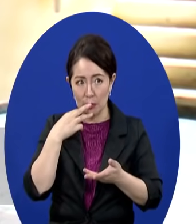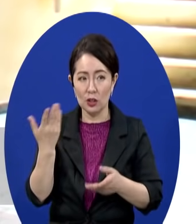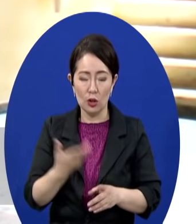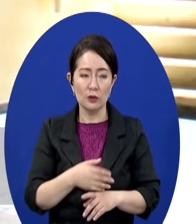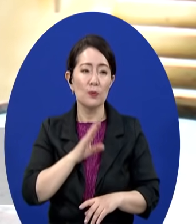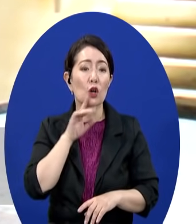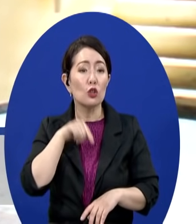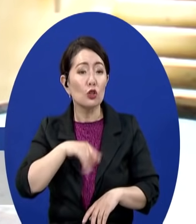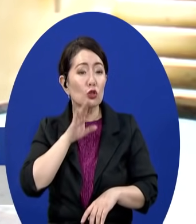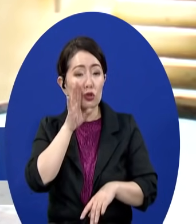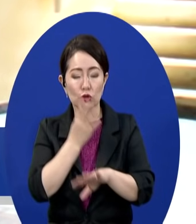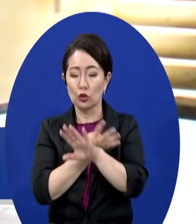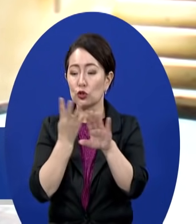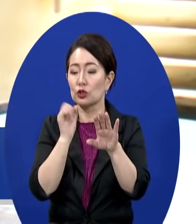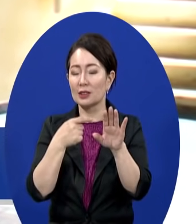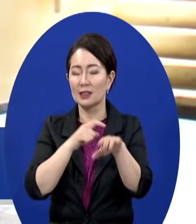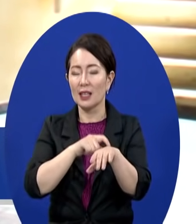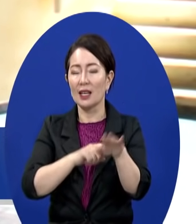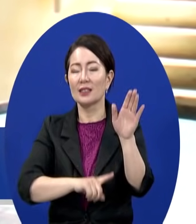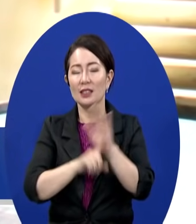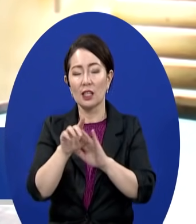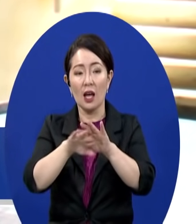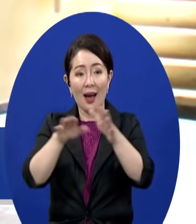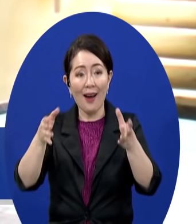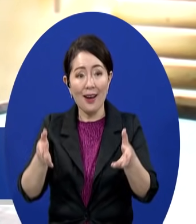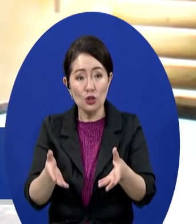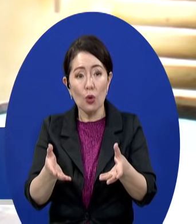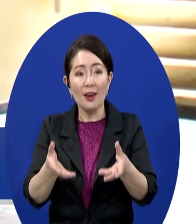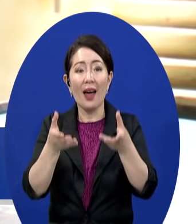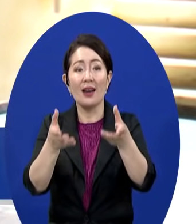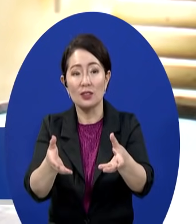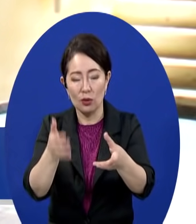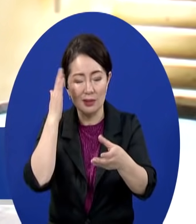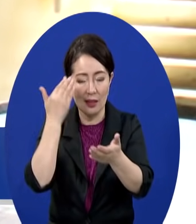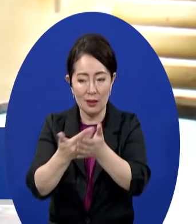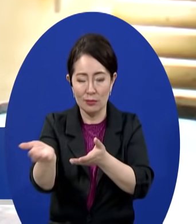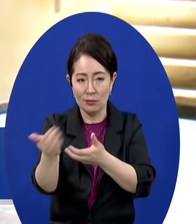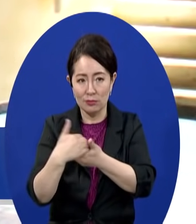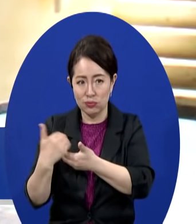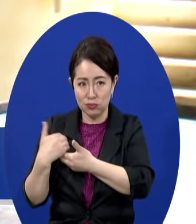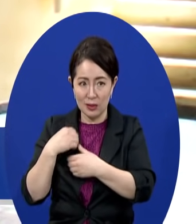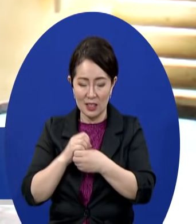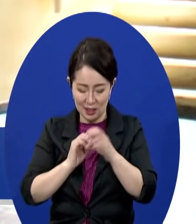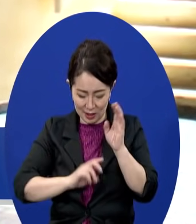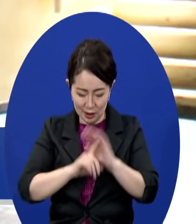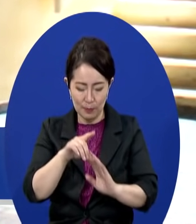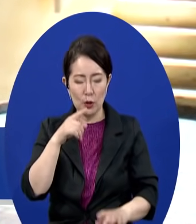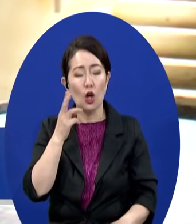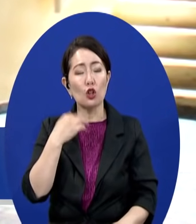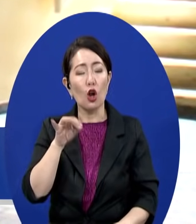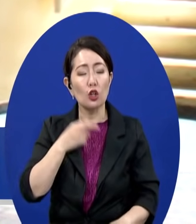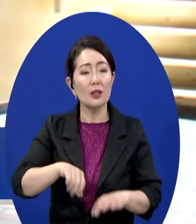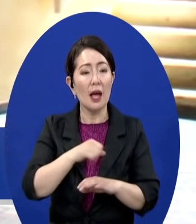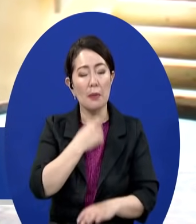9 цагаас эхлэн зөөврийн хайрцагаар санал авах үйл ажиллагаа аль бисаар хэглэсэн Дорнотой аймгийн хэмжээнд 1103